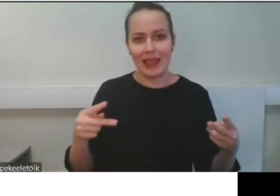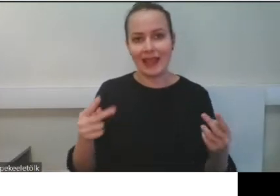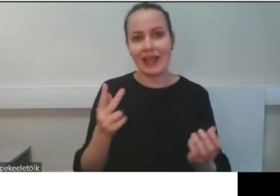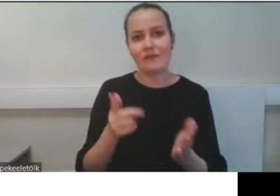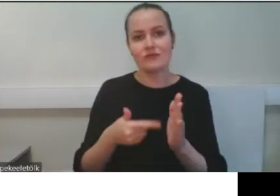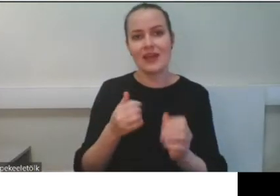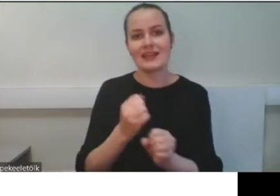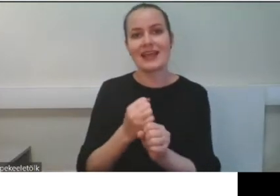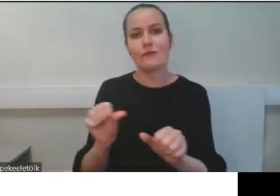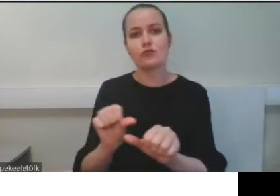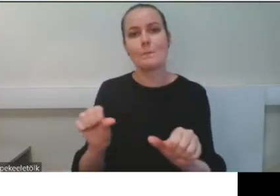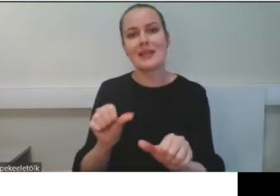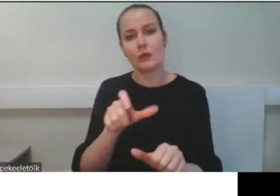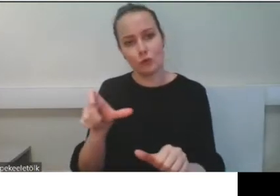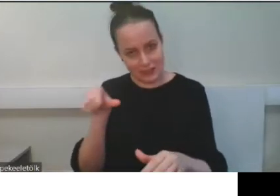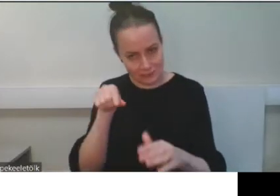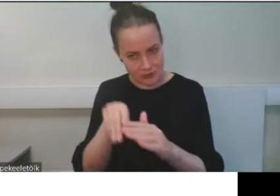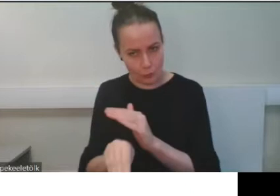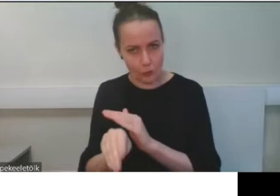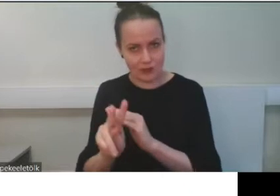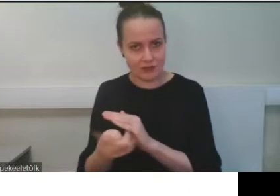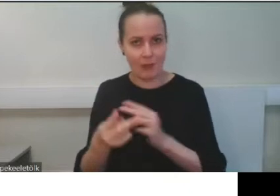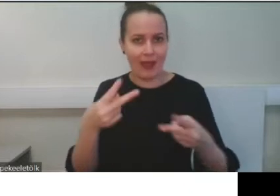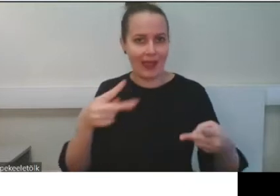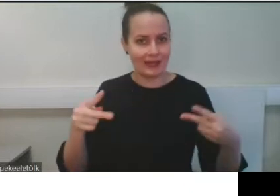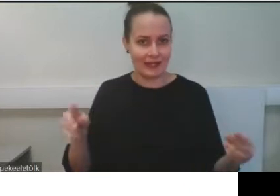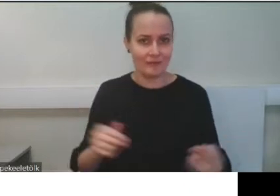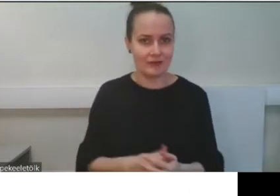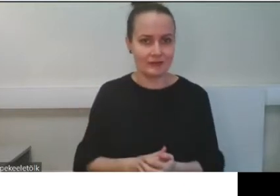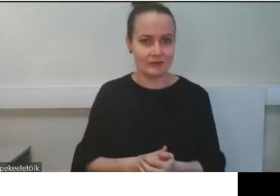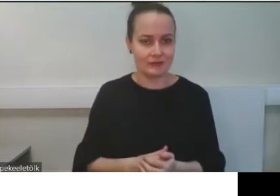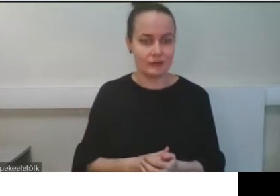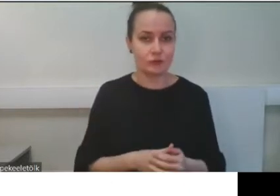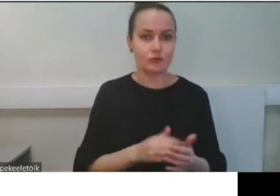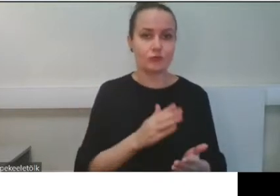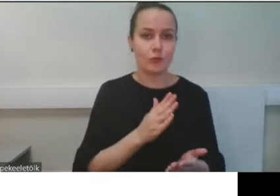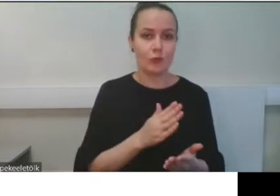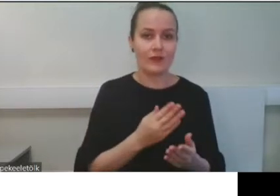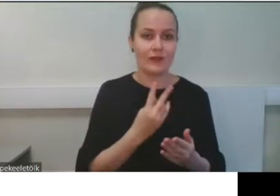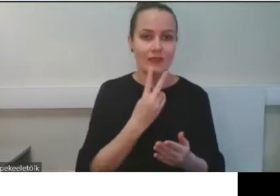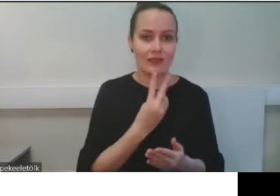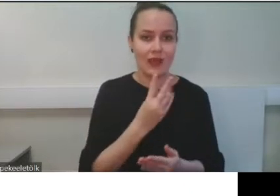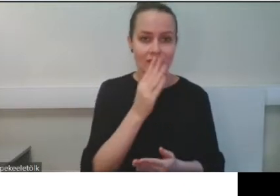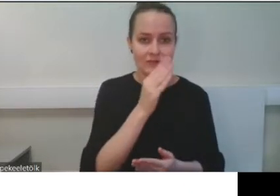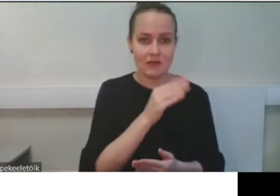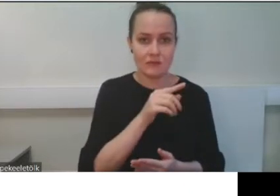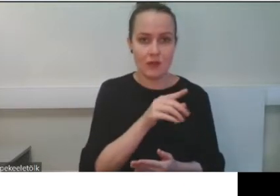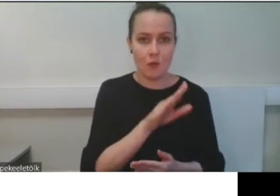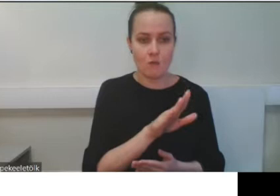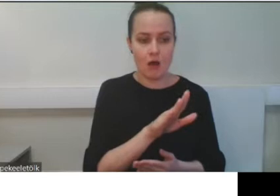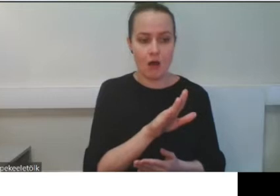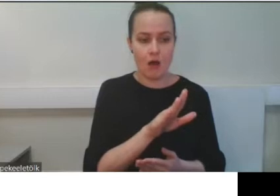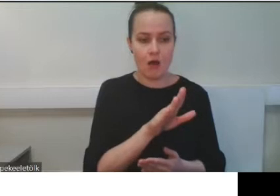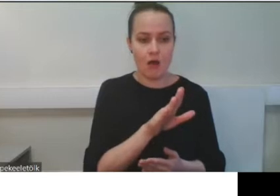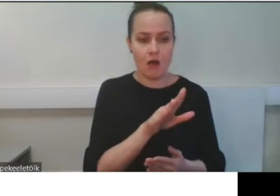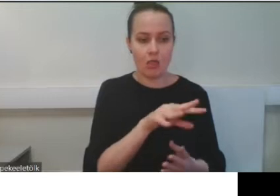ja püüdsin ka siia joonisele kokku panna siis nii puudega inimesed, vähenud töövõimega inimesed